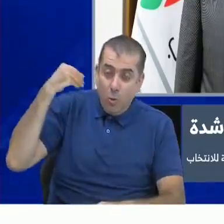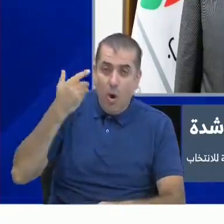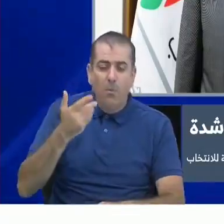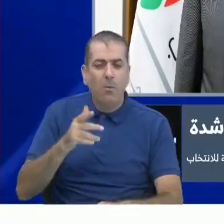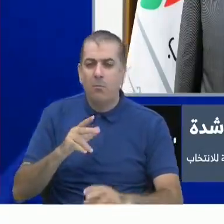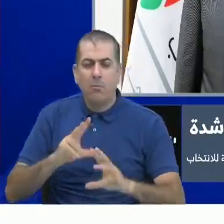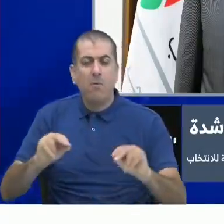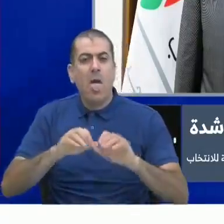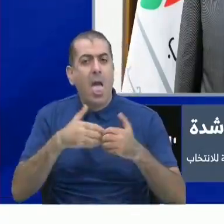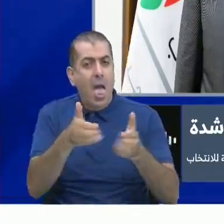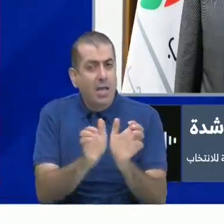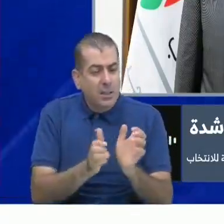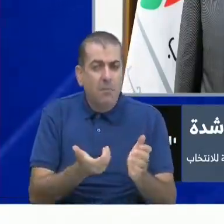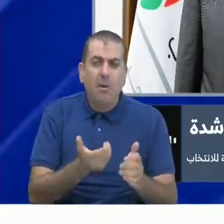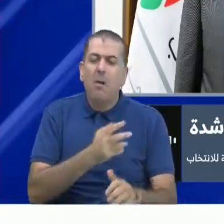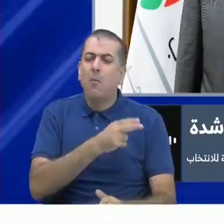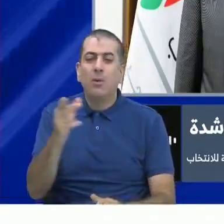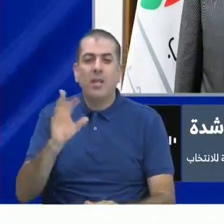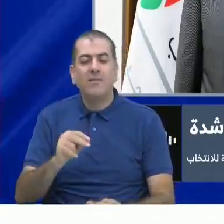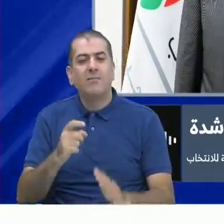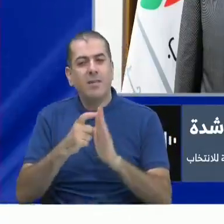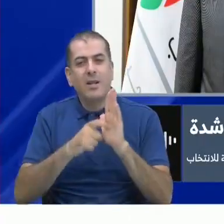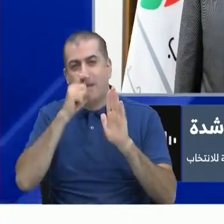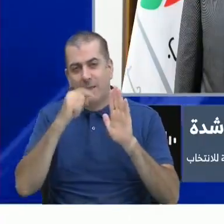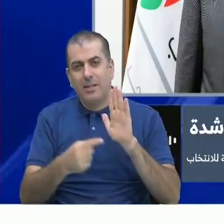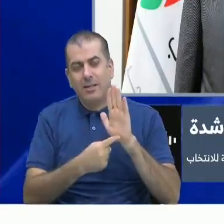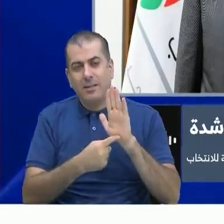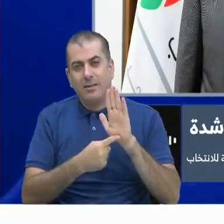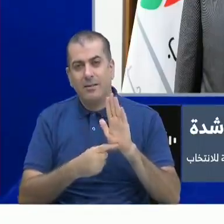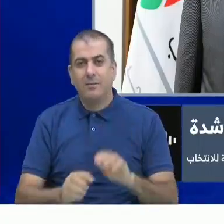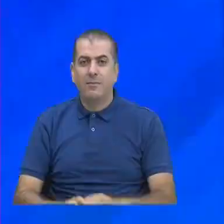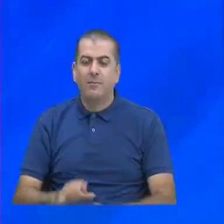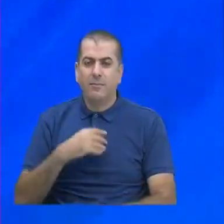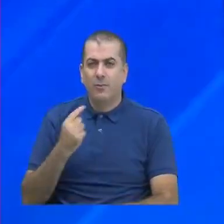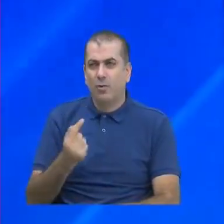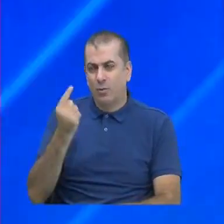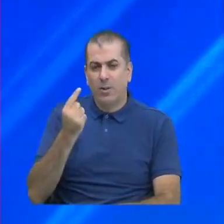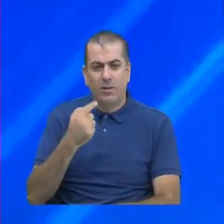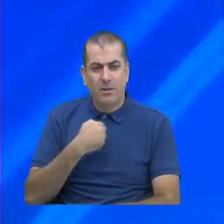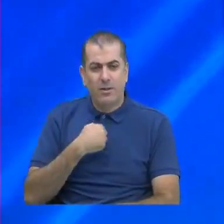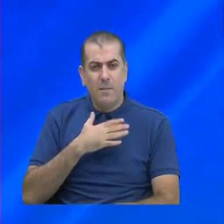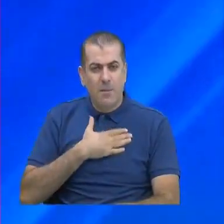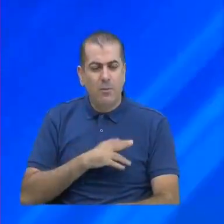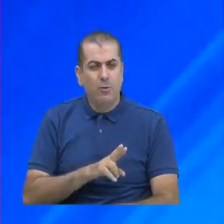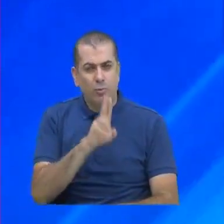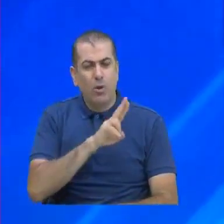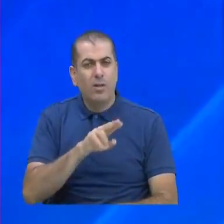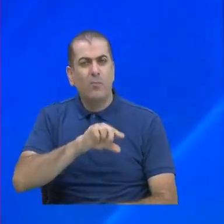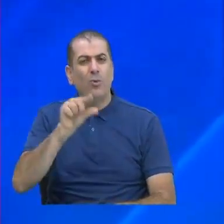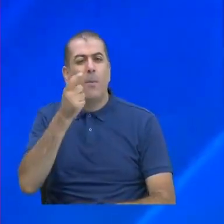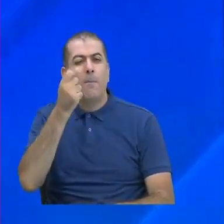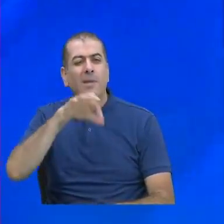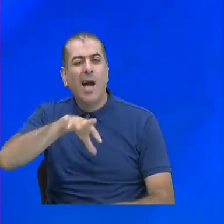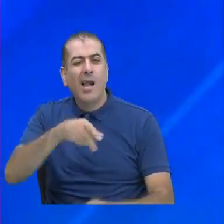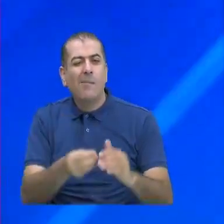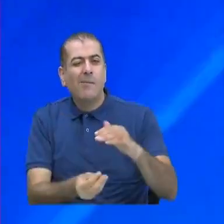جهة كانت، سواء حزب أو غير ذلك. نعم. أيضا أستاذ محمد، يعني نتحدث في موضوع الرشوة الانتخابية